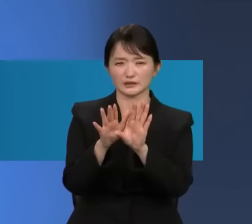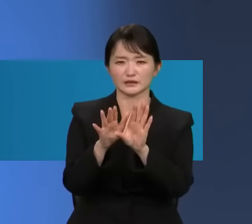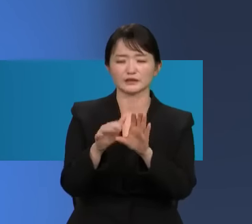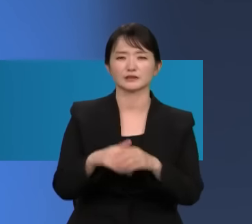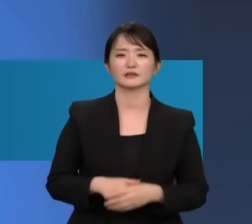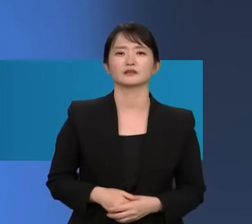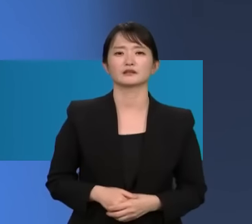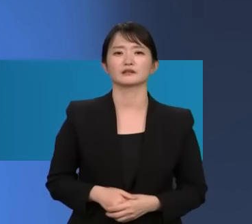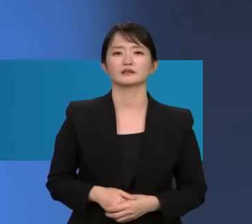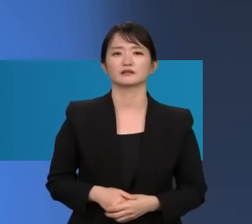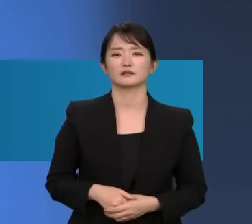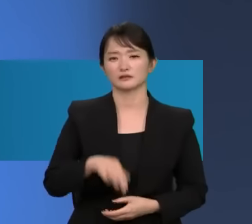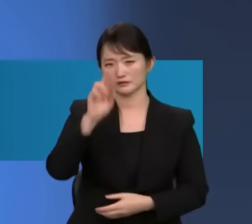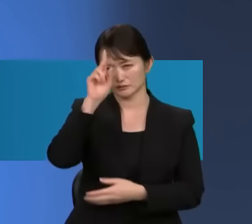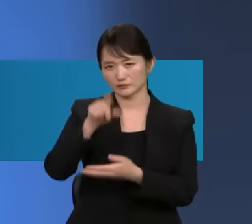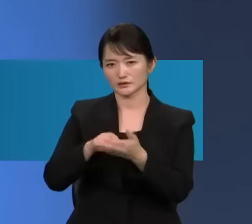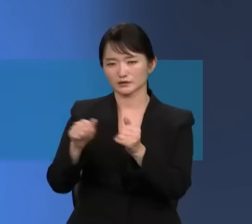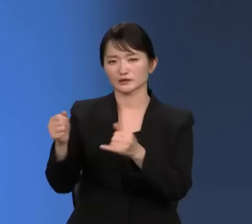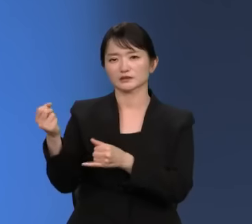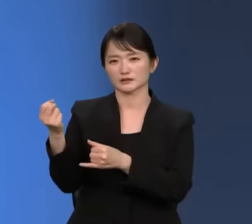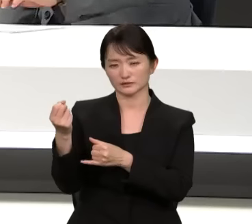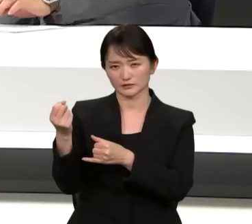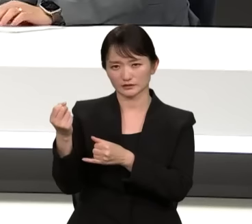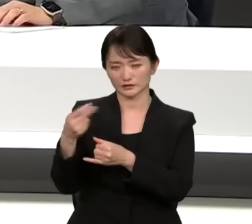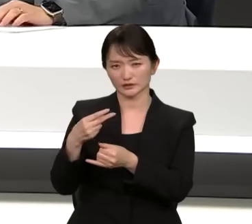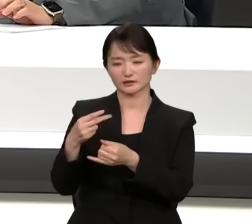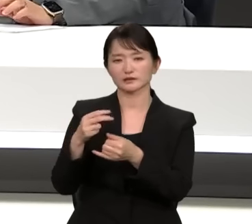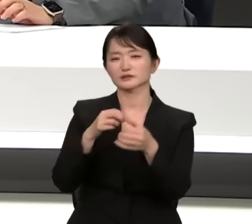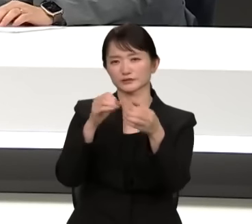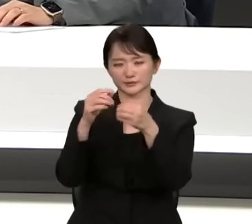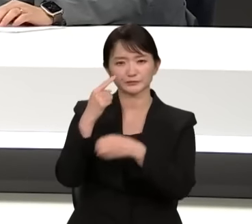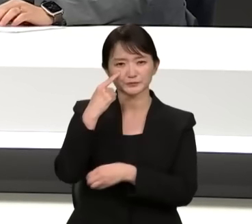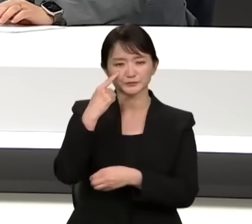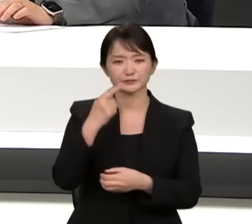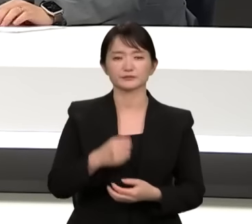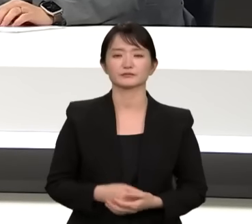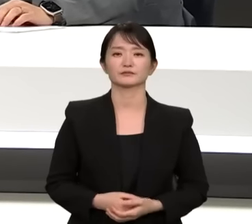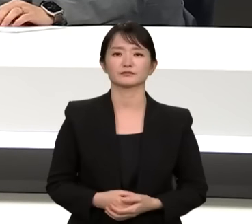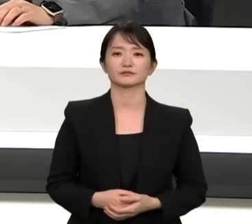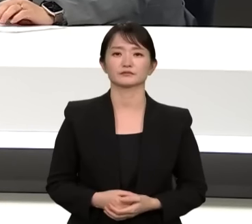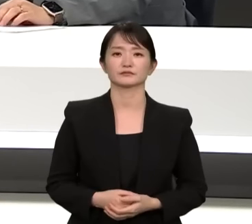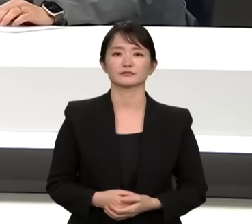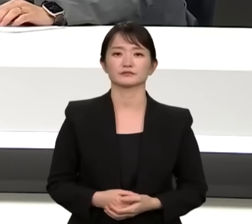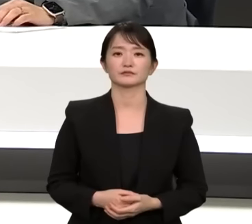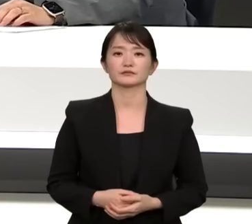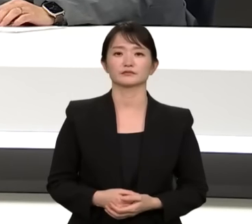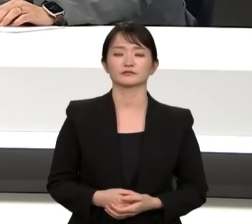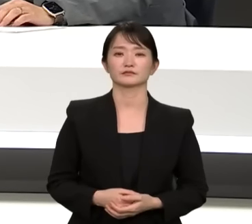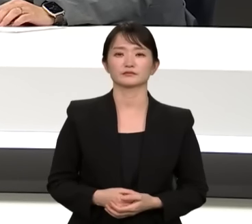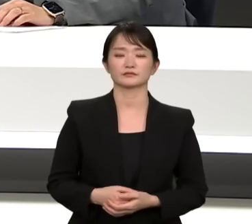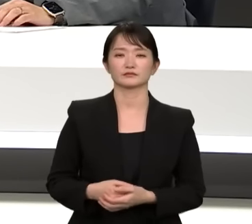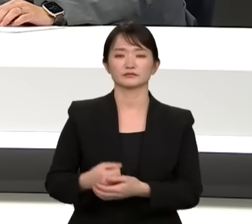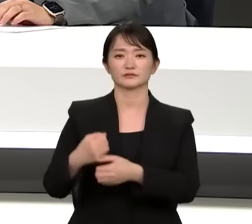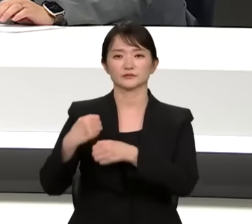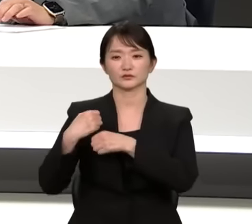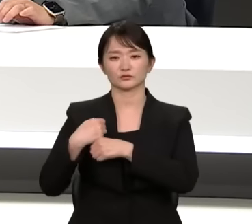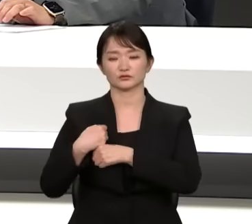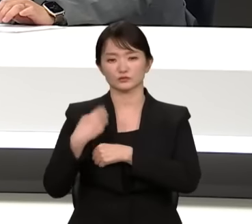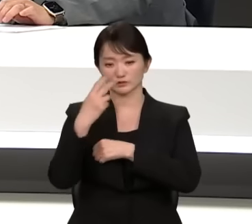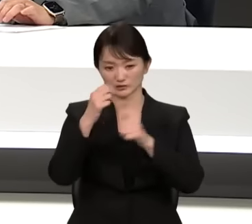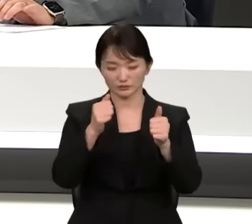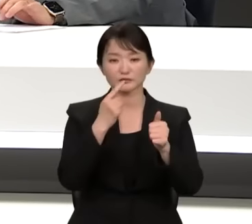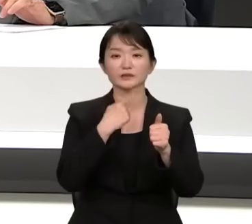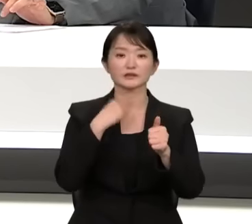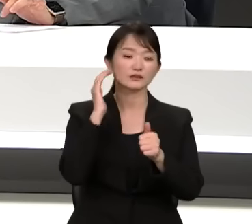때문입니다 박병현 기자와 계속해서 얘기를 나눠보겠습니다 자 박기제 앞서 봤지만이 개을 심의했다 공무의 회의록